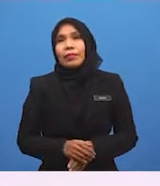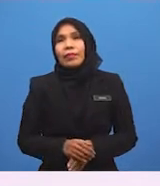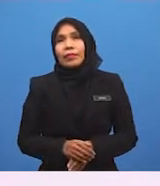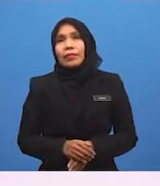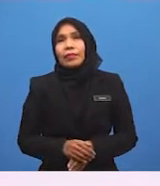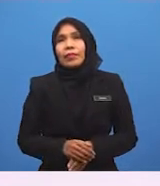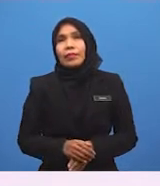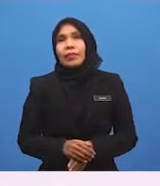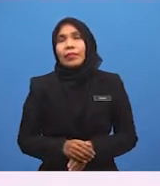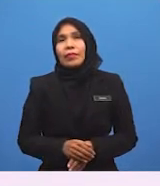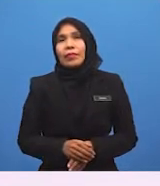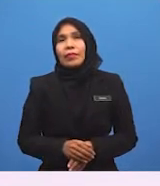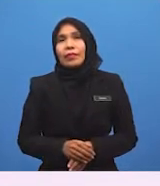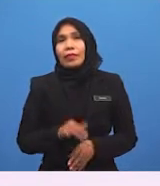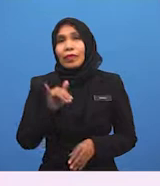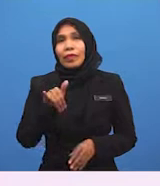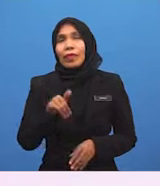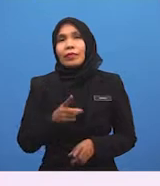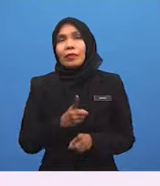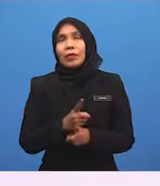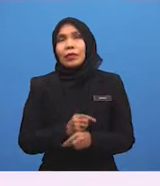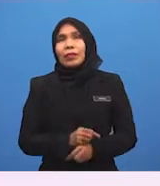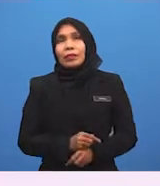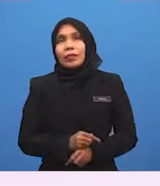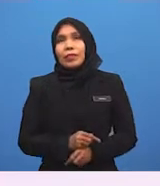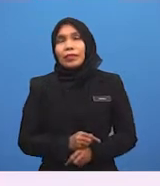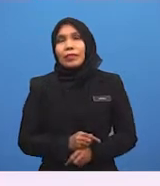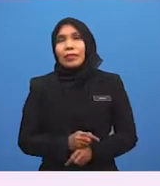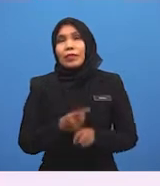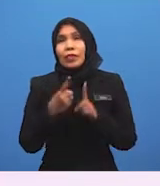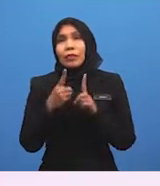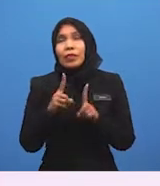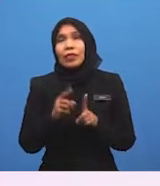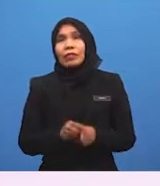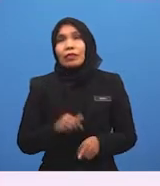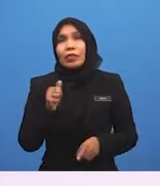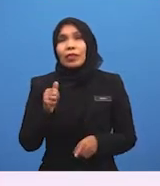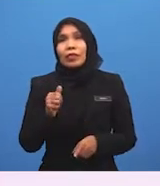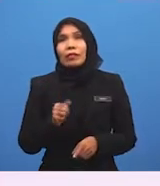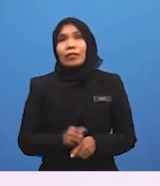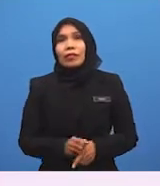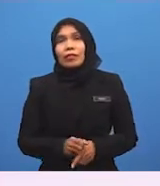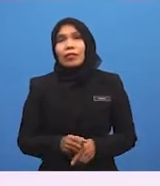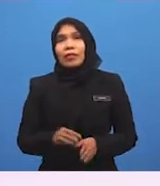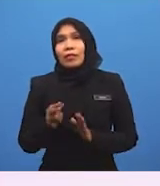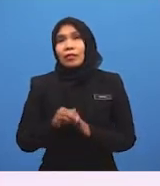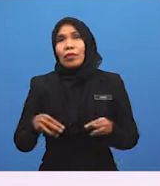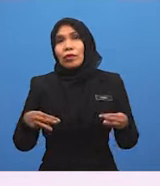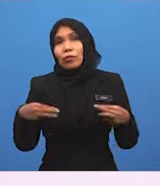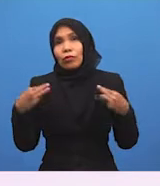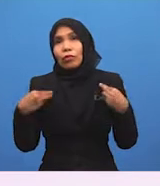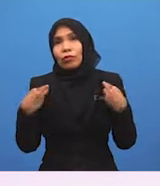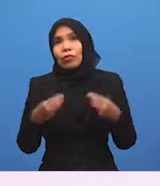murid-murid? Ya, betul. Jawapannya adalah A. Mewujudkan